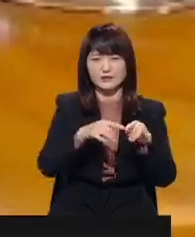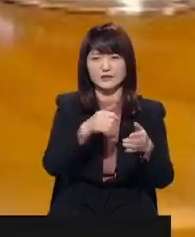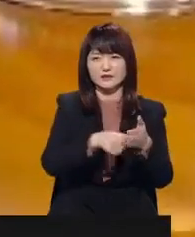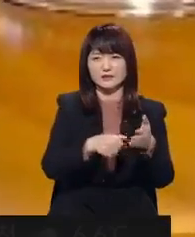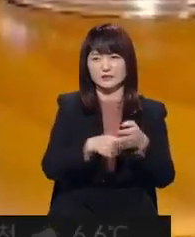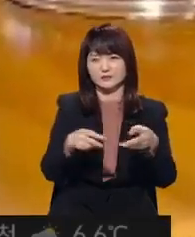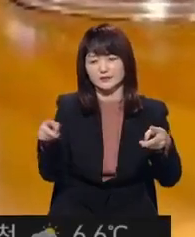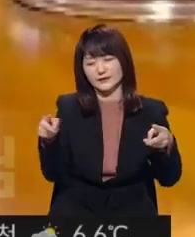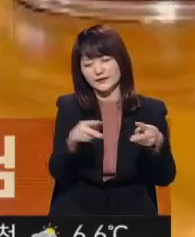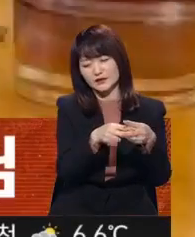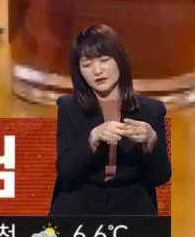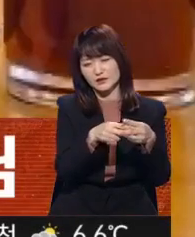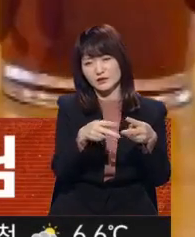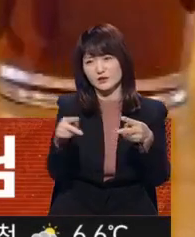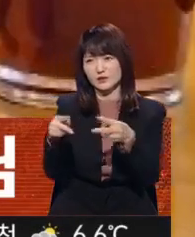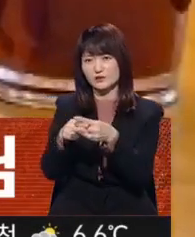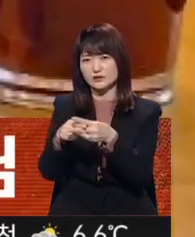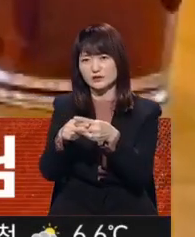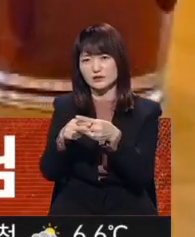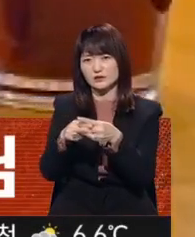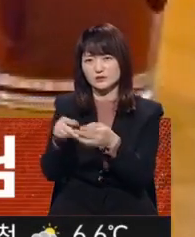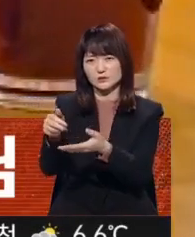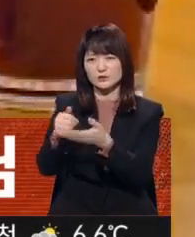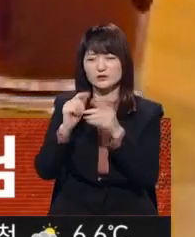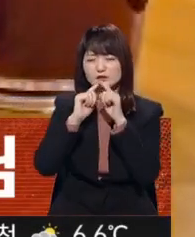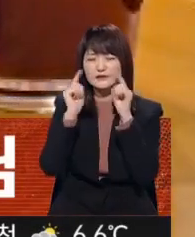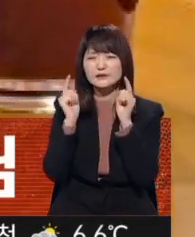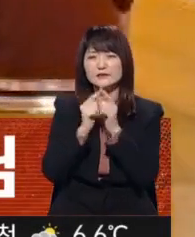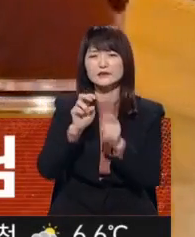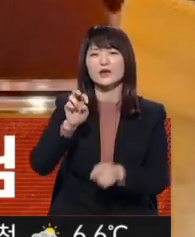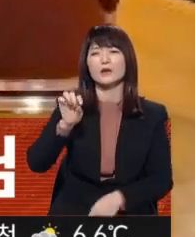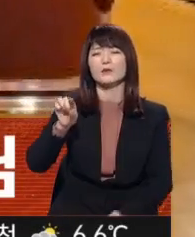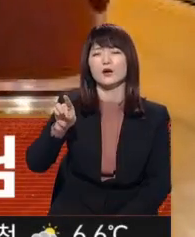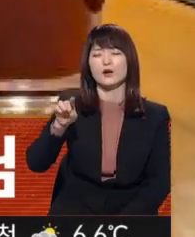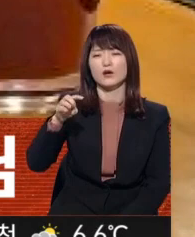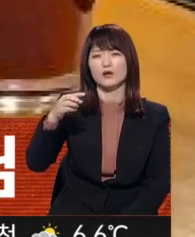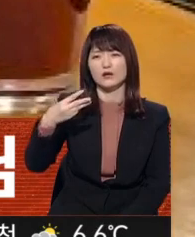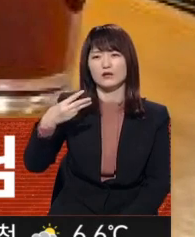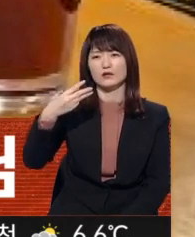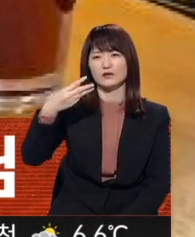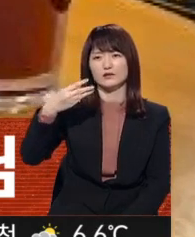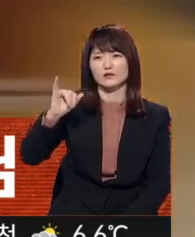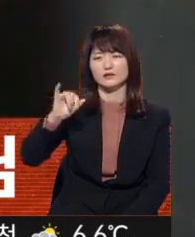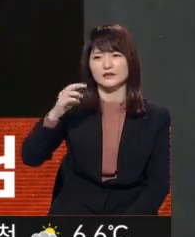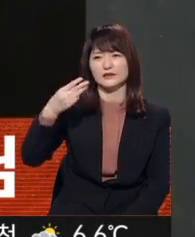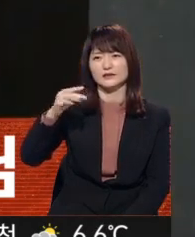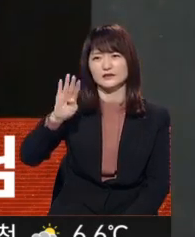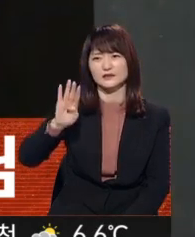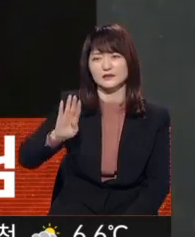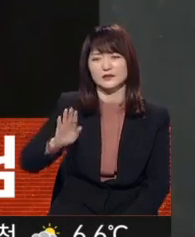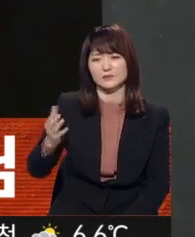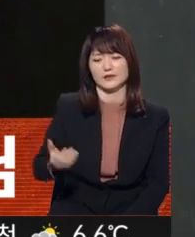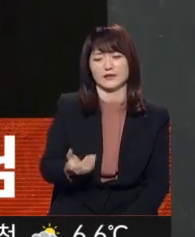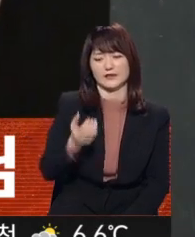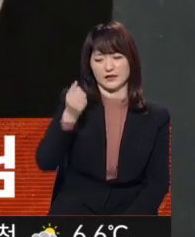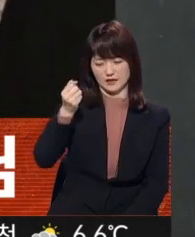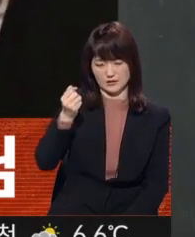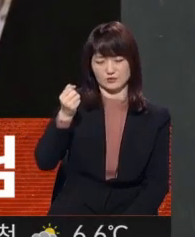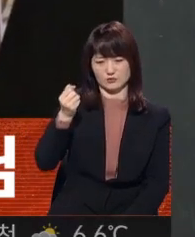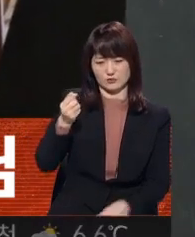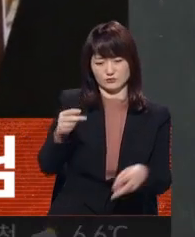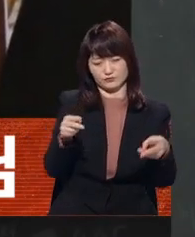위해서 손님이 개인적으로 멀티탭을 들고 커피숍에 온 거예요 자 이기자 100번